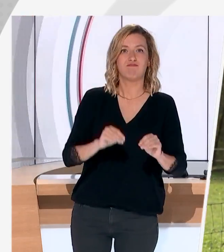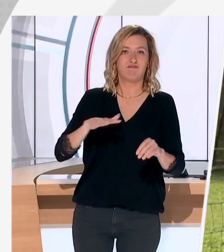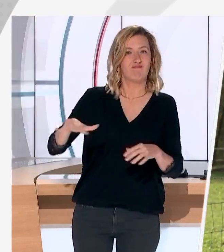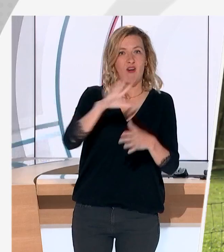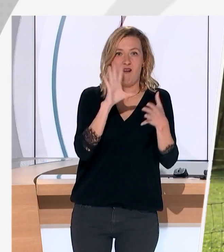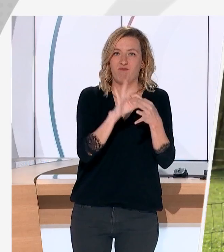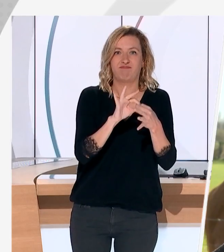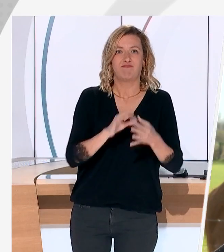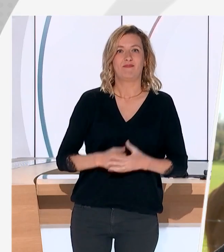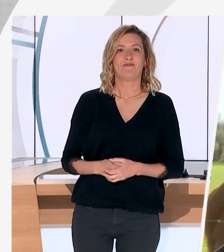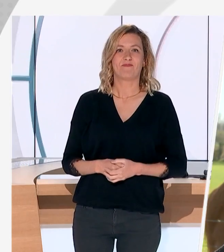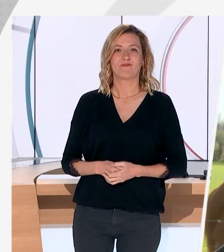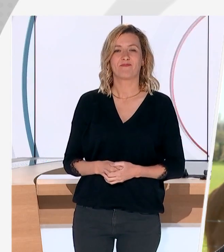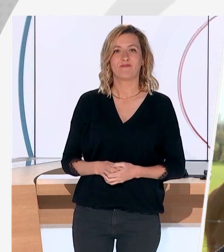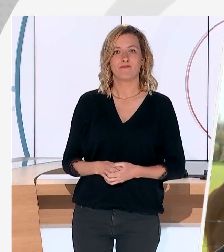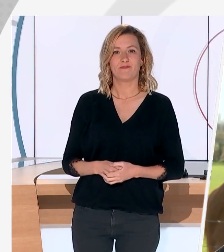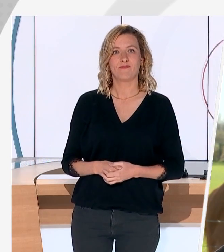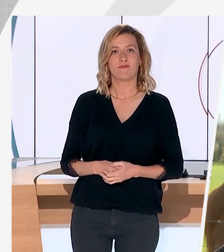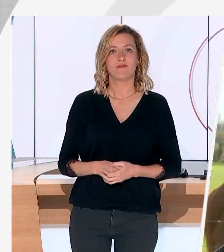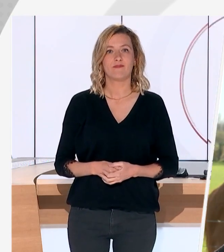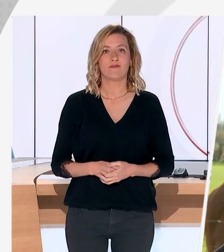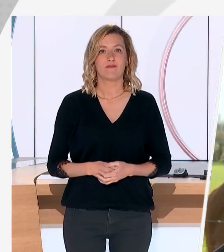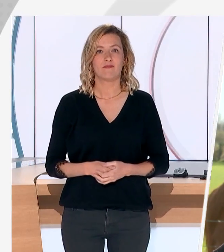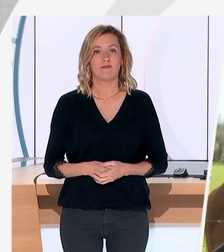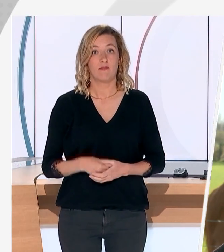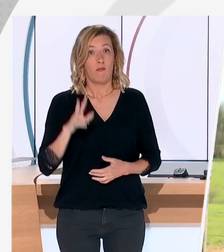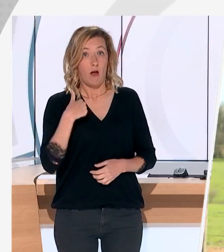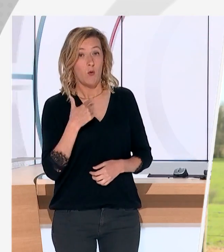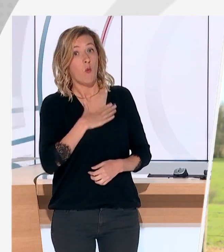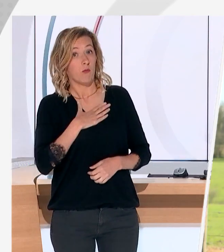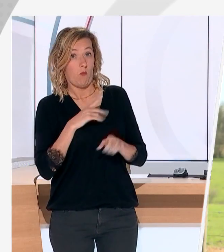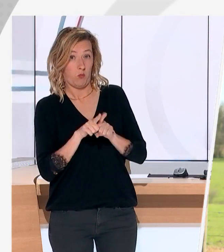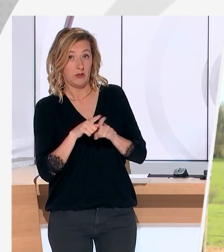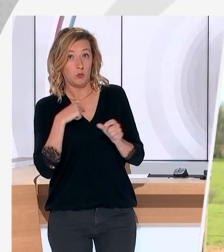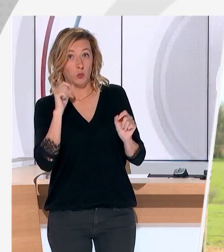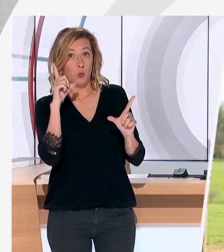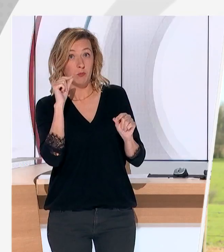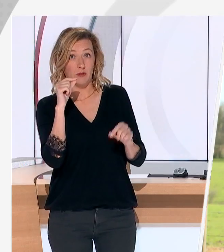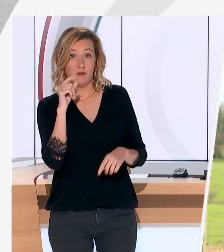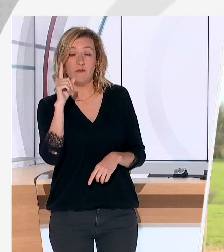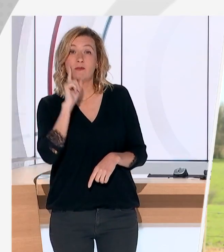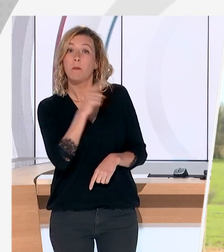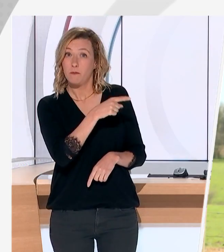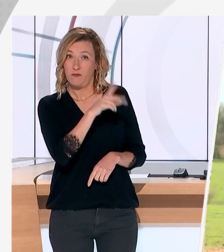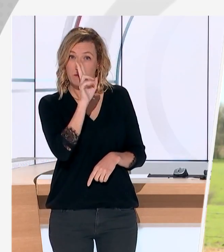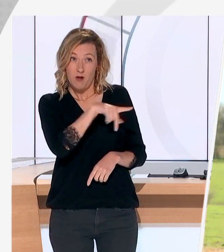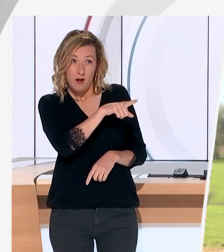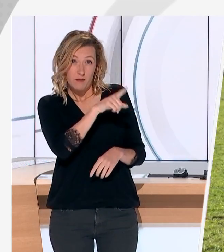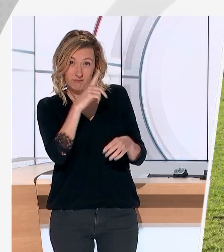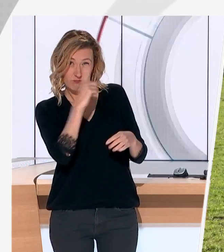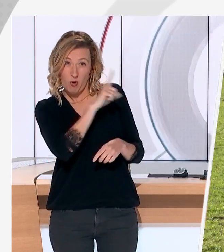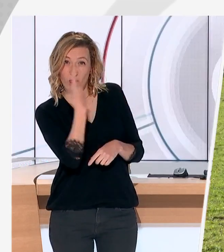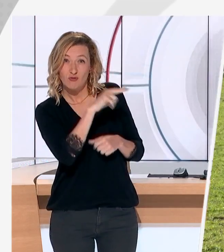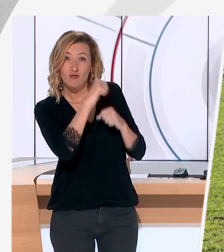l'admiration de ses proches. On est content et surpris en même temps parce qu'il n'était pas dans le milieu du tout. Ce qu'il faut, c'est qu'elle réussisse son projet.